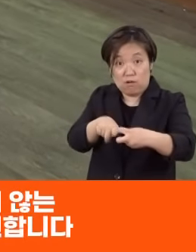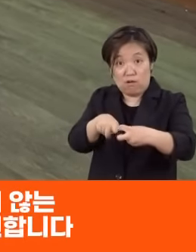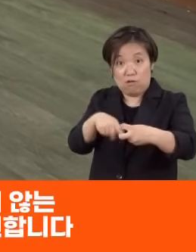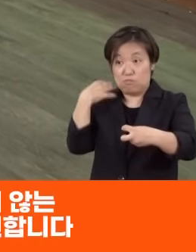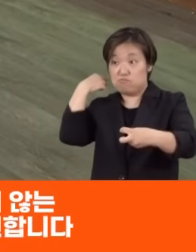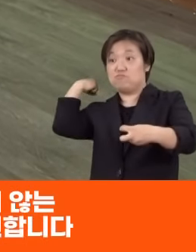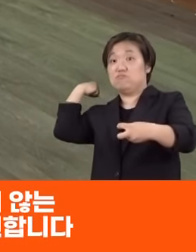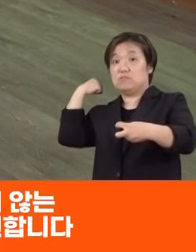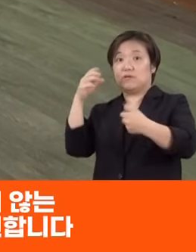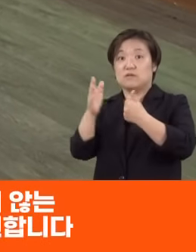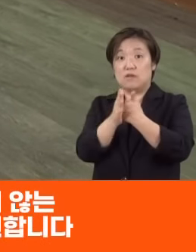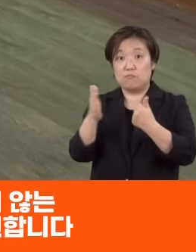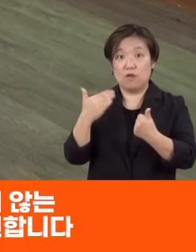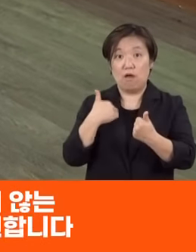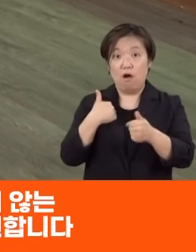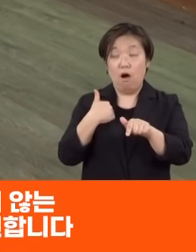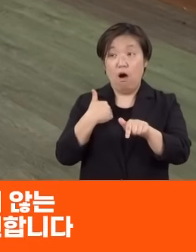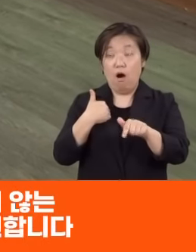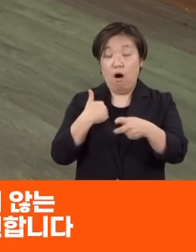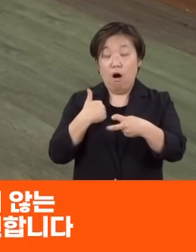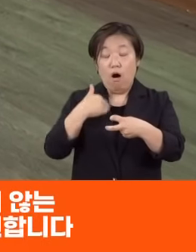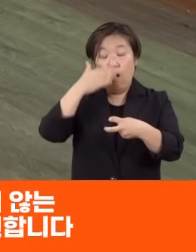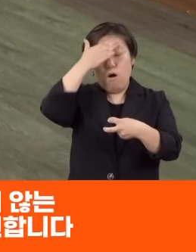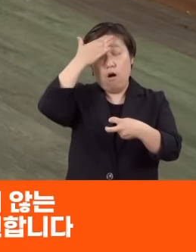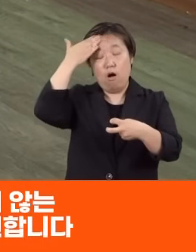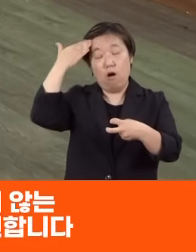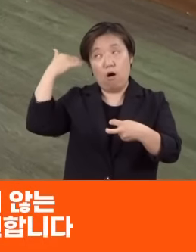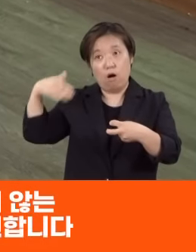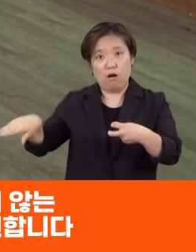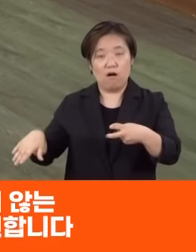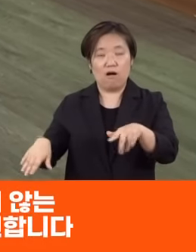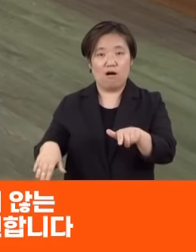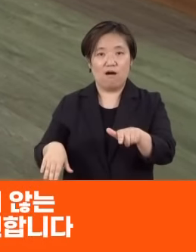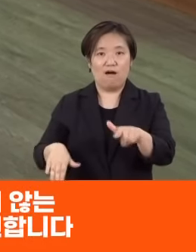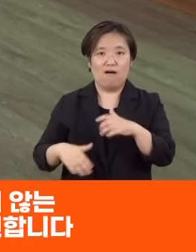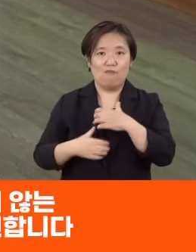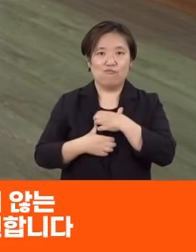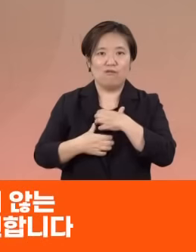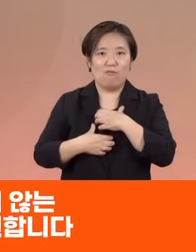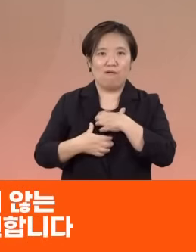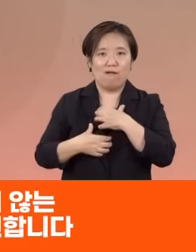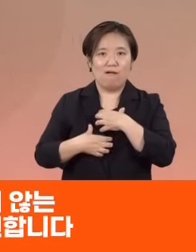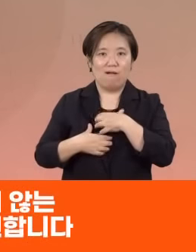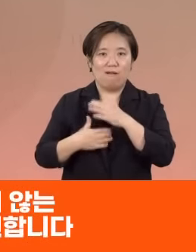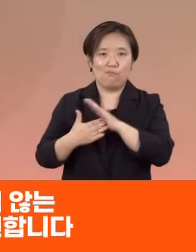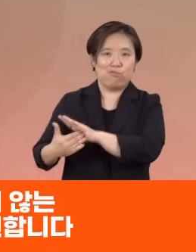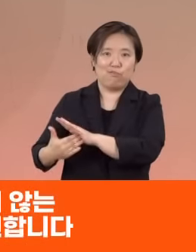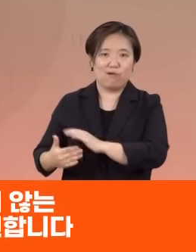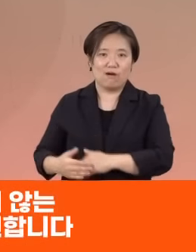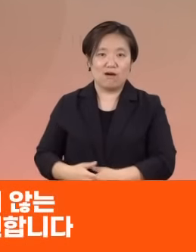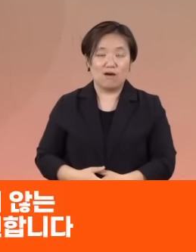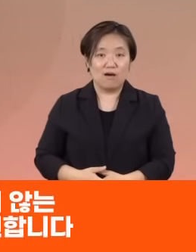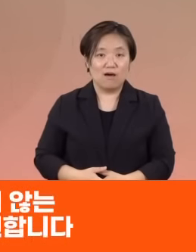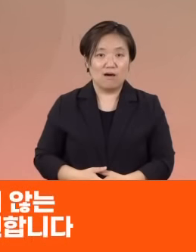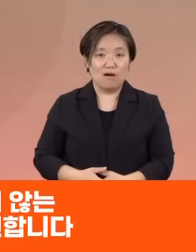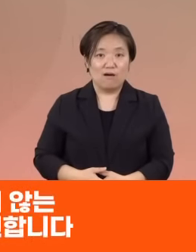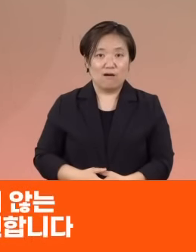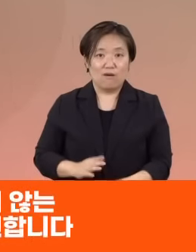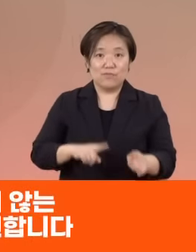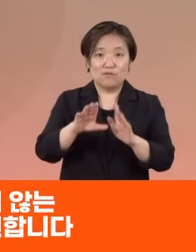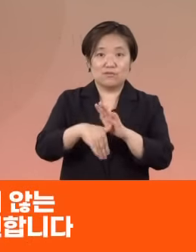빠져나가서 버스를 가가스 칠 뻔한 위험한 상황을 피했는데 어 누가 내 책가방을